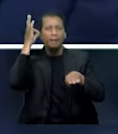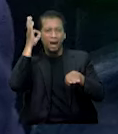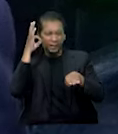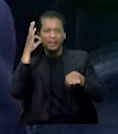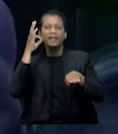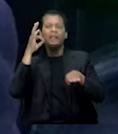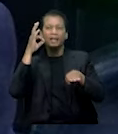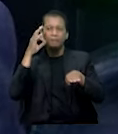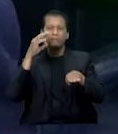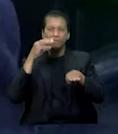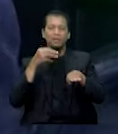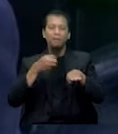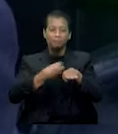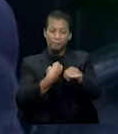yang